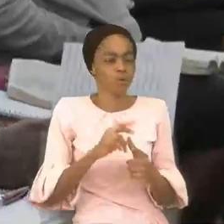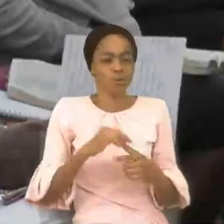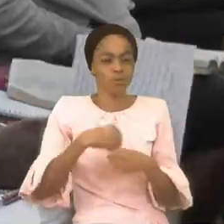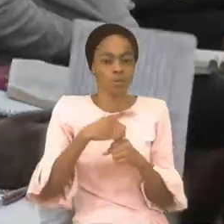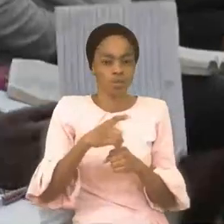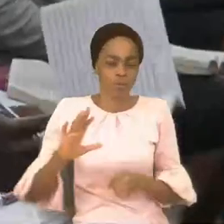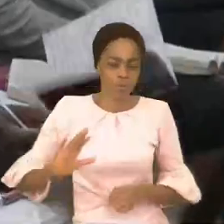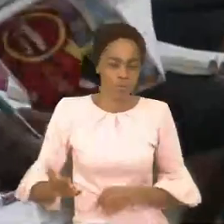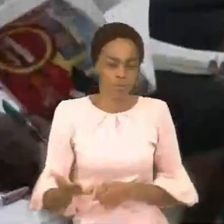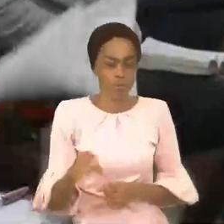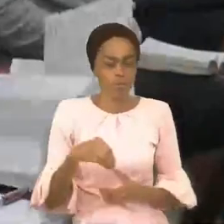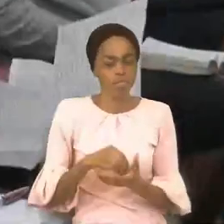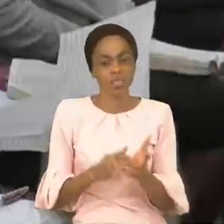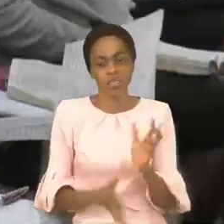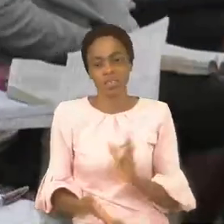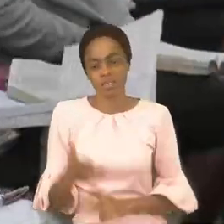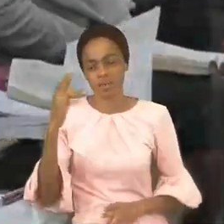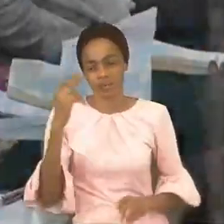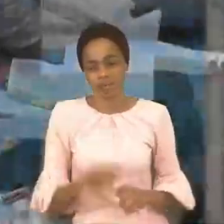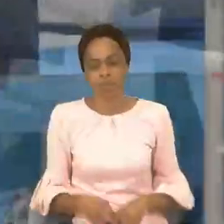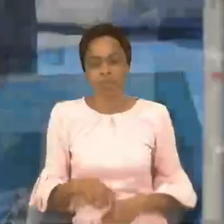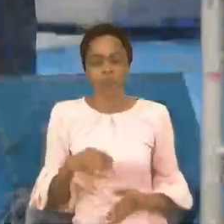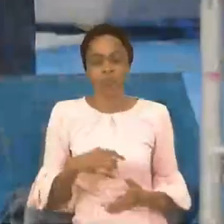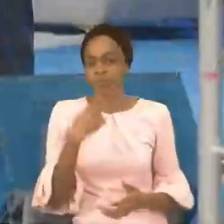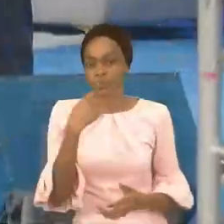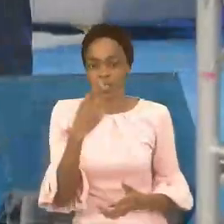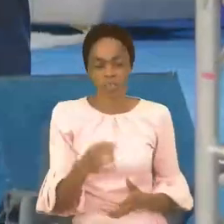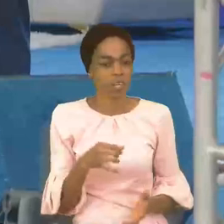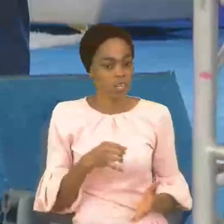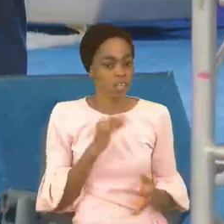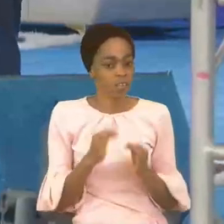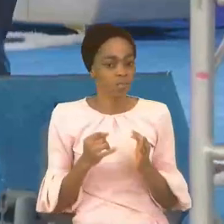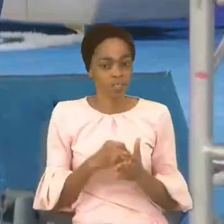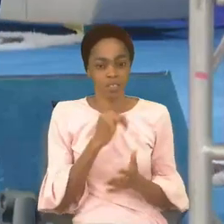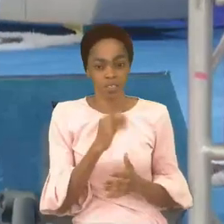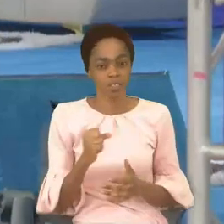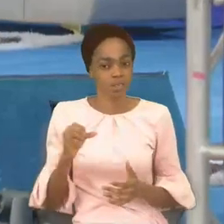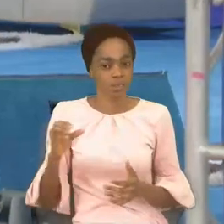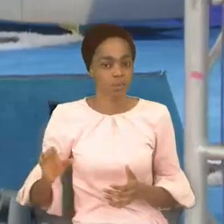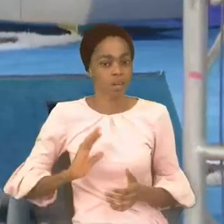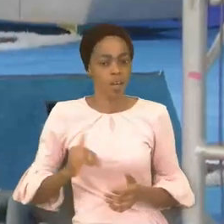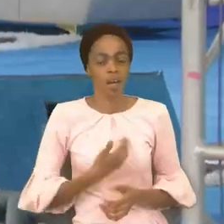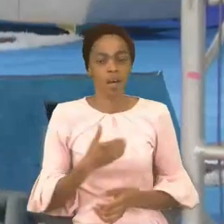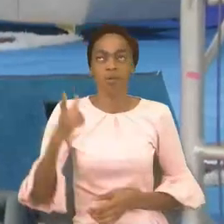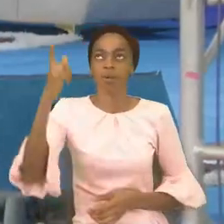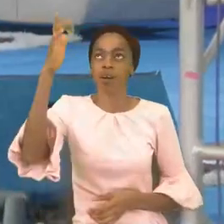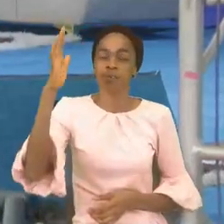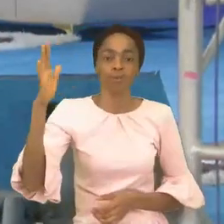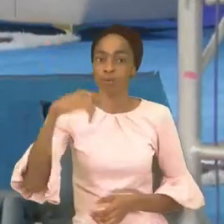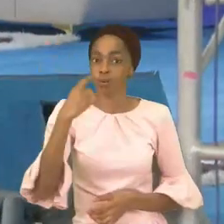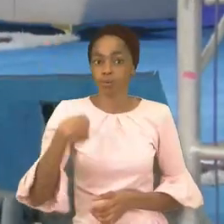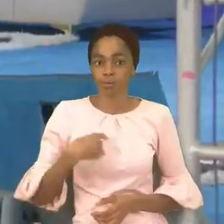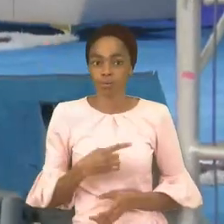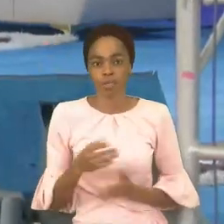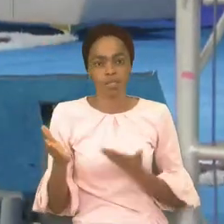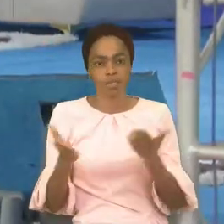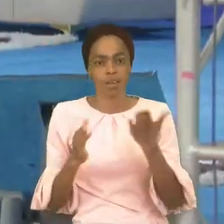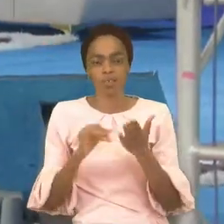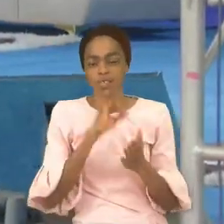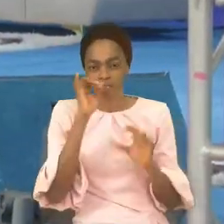faire compromettre au nom de Jésus. Ils disent, s'il en est ici, notre Dieu, que nous servons, peut